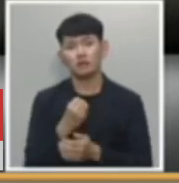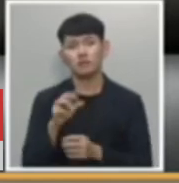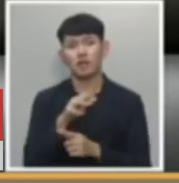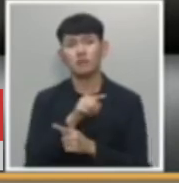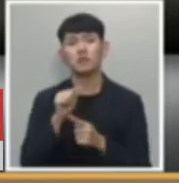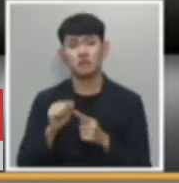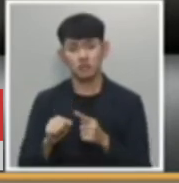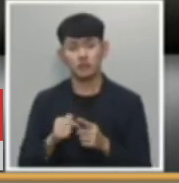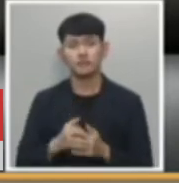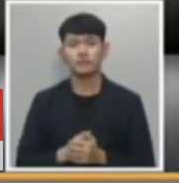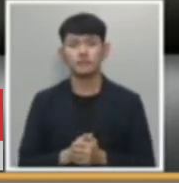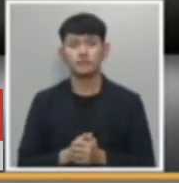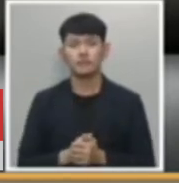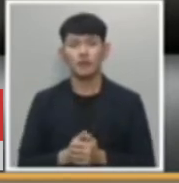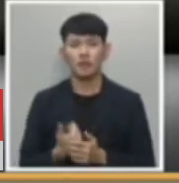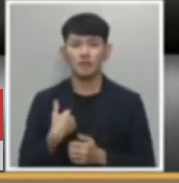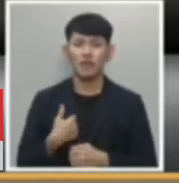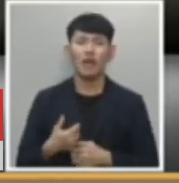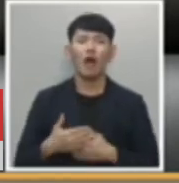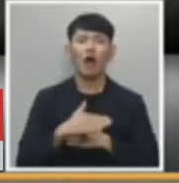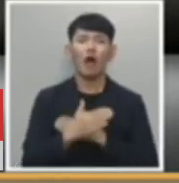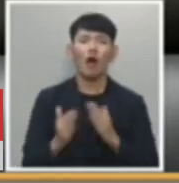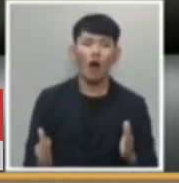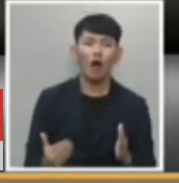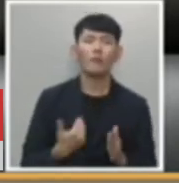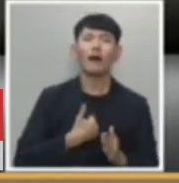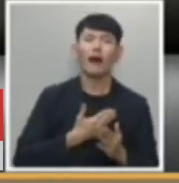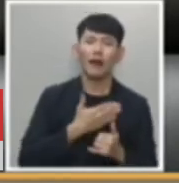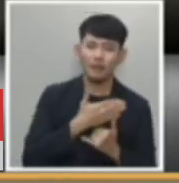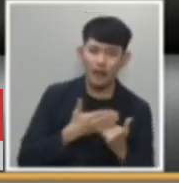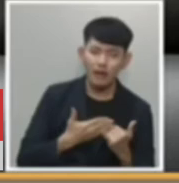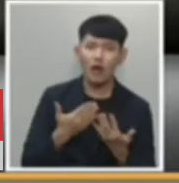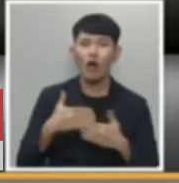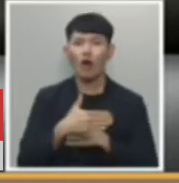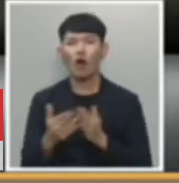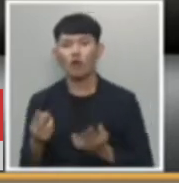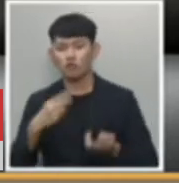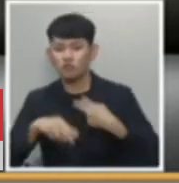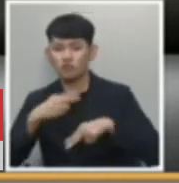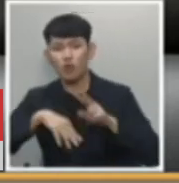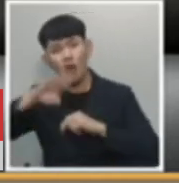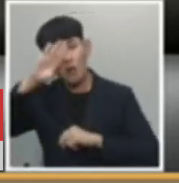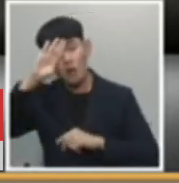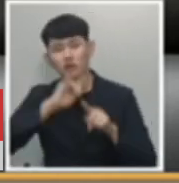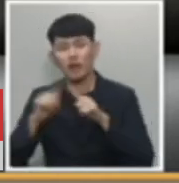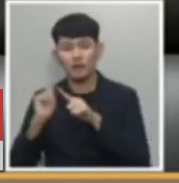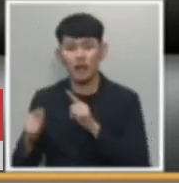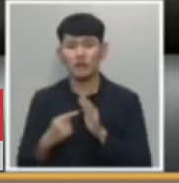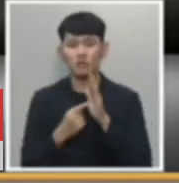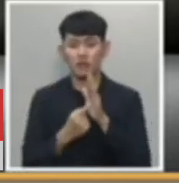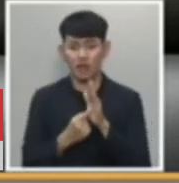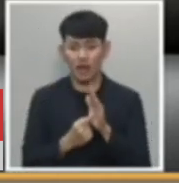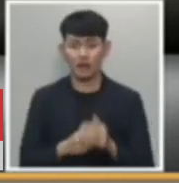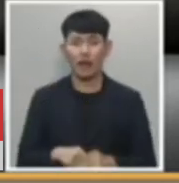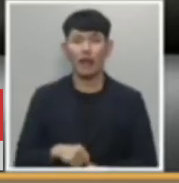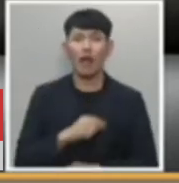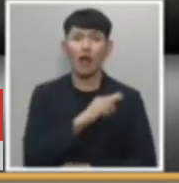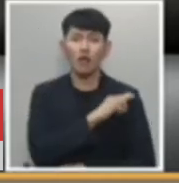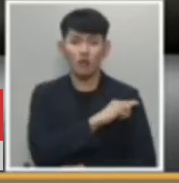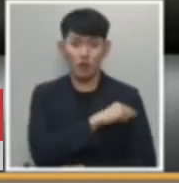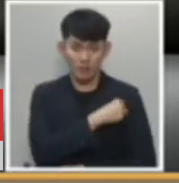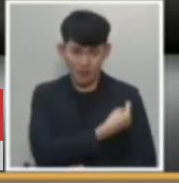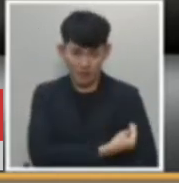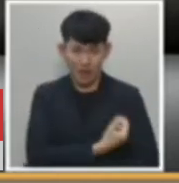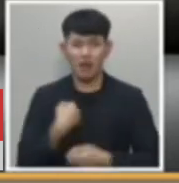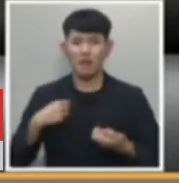ครับอาคารห้องผ่าตัดห้องตรวจโรคนะครับท่านไปเห็นนะครับว่าในโรงพยาบาล นะครับปัญหาแออัดความล่าช้